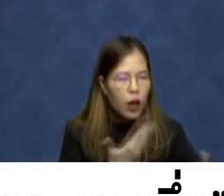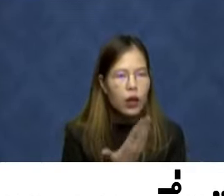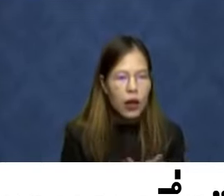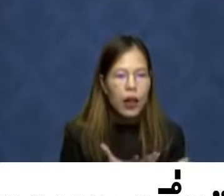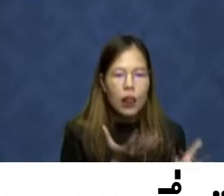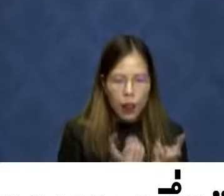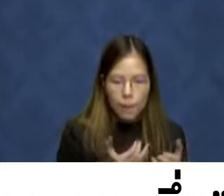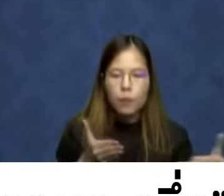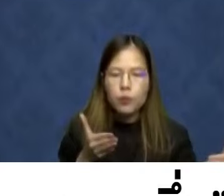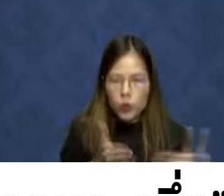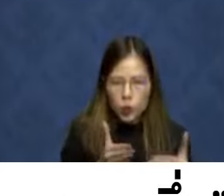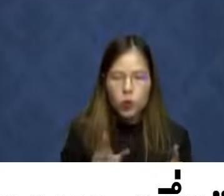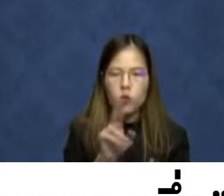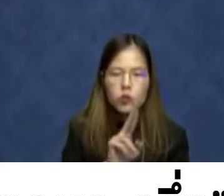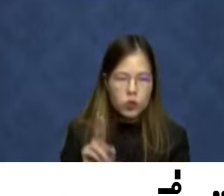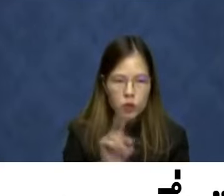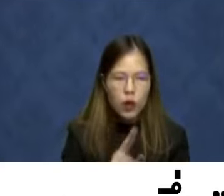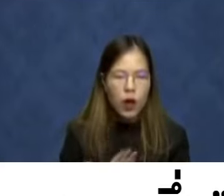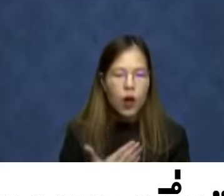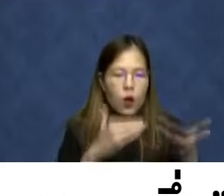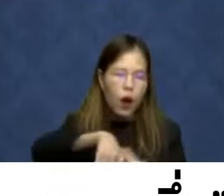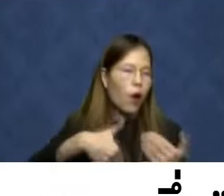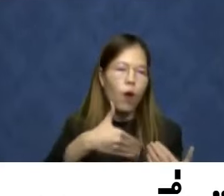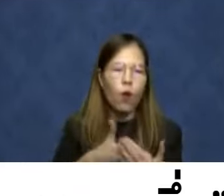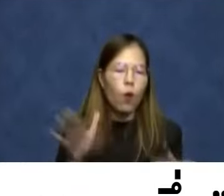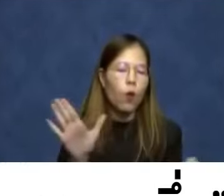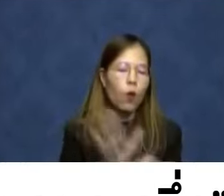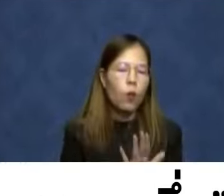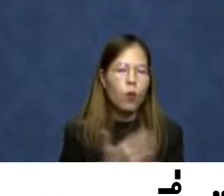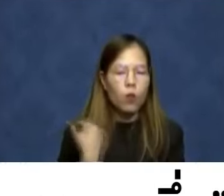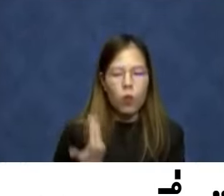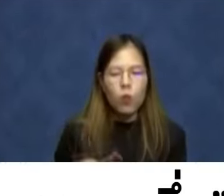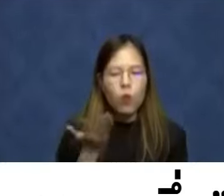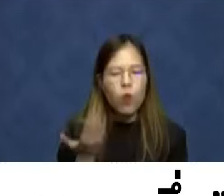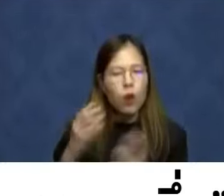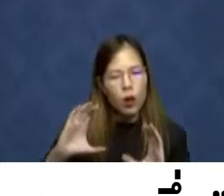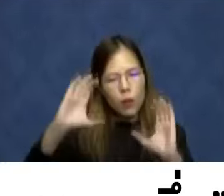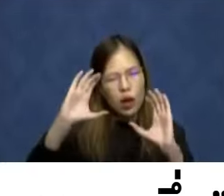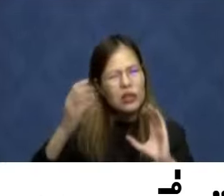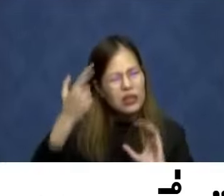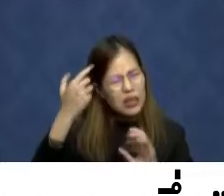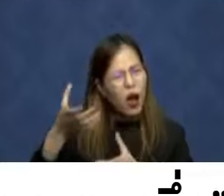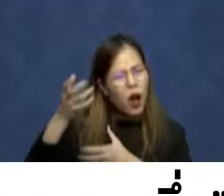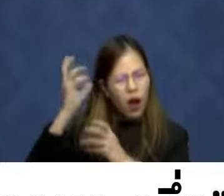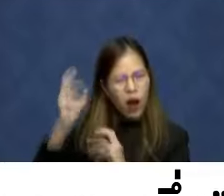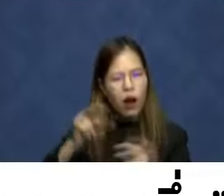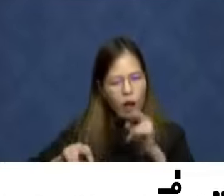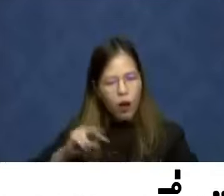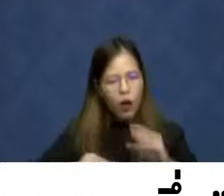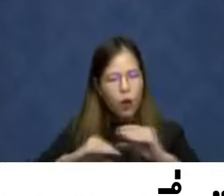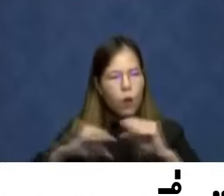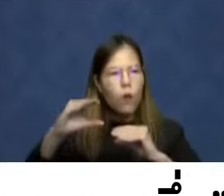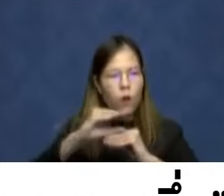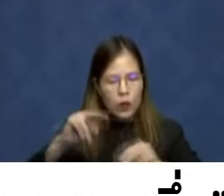นำเงินเหล่านั้นไปใช้ลดต้นทุนการผลิตจึงขอให้รัฐบาลได้ทบทวนโครงการนี้เพื่อ